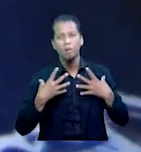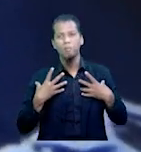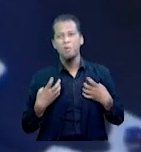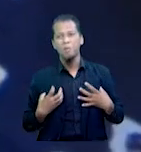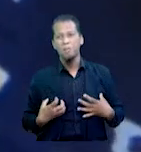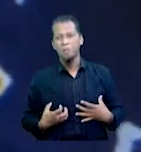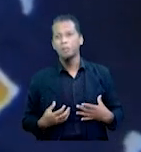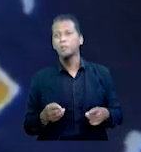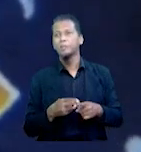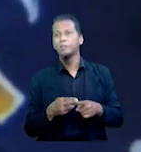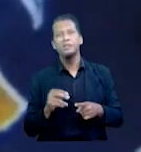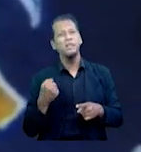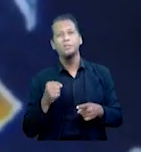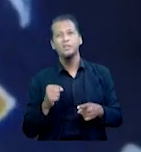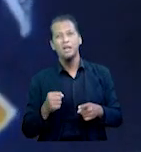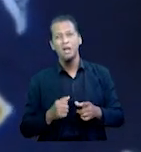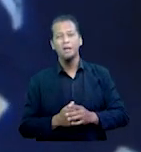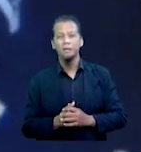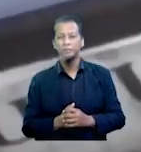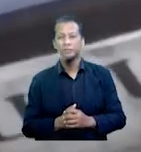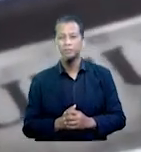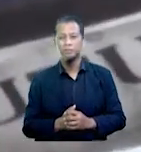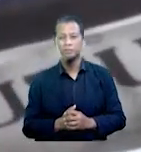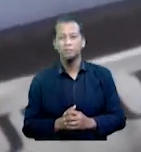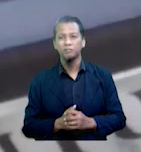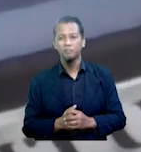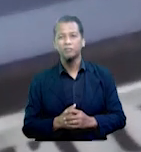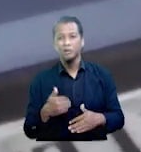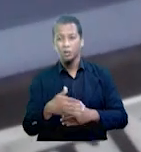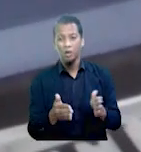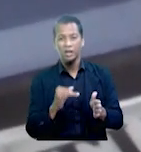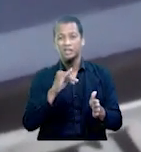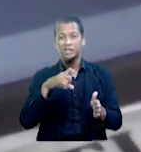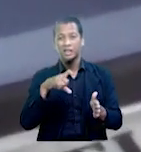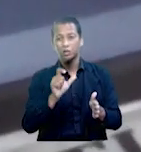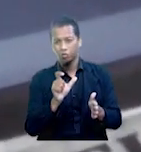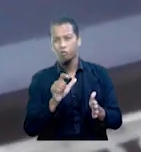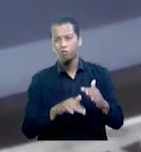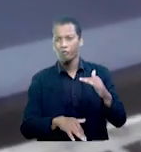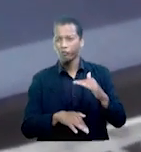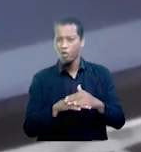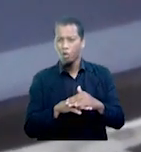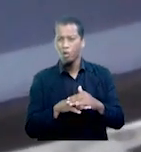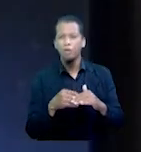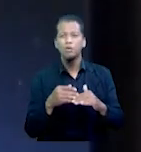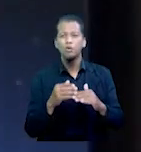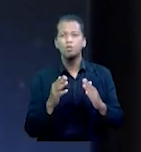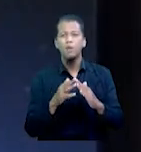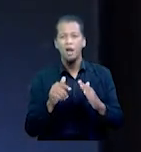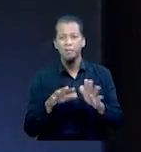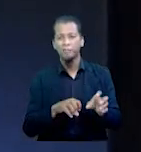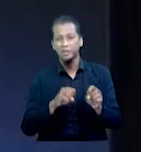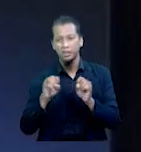kecil. Karena ruang ICU penuh, korban kemudian dibawa pulang ke rumah dan dilarikan ke RSUD Cengkareng untuk kemudian